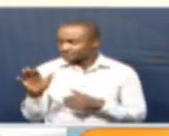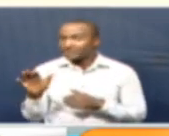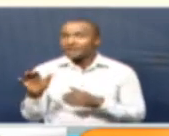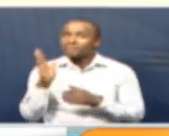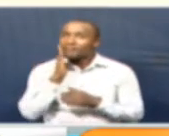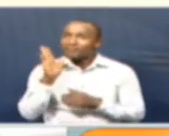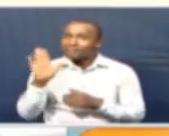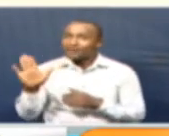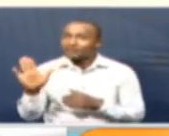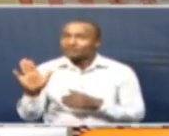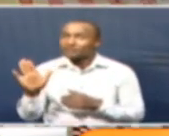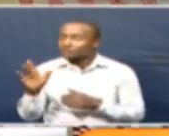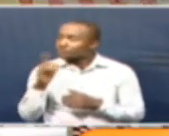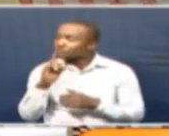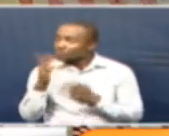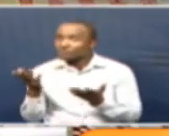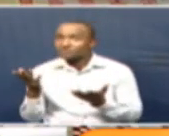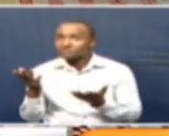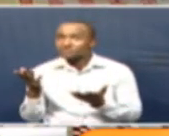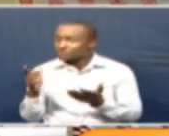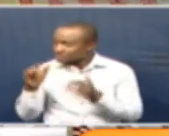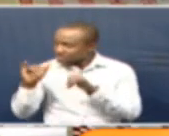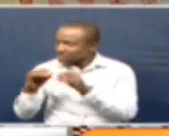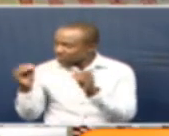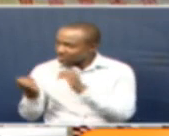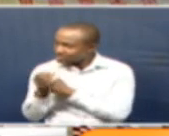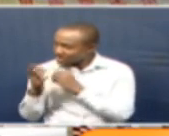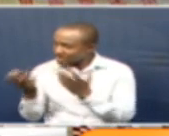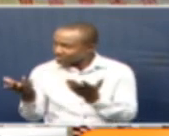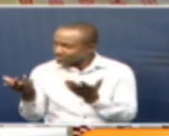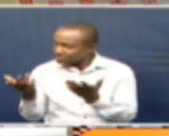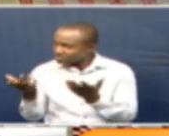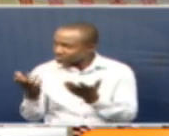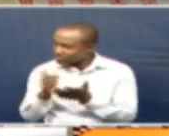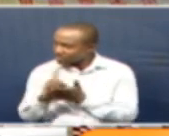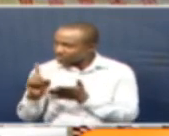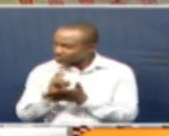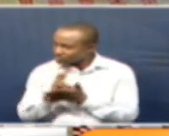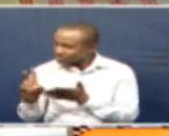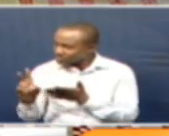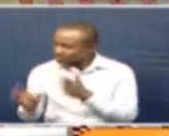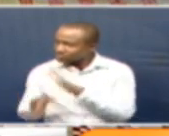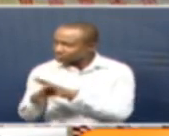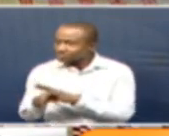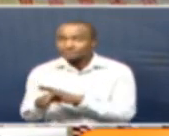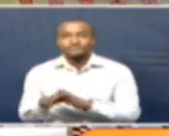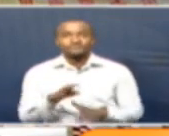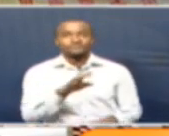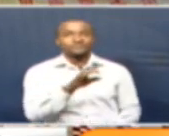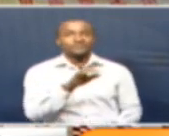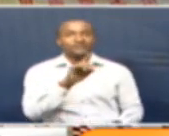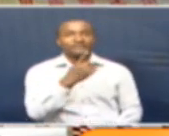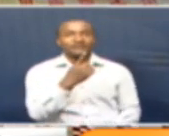Ni mamako unamwambiaje mama umekaa zaidi ya wiki mbili, sasa wakati umefika uende nyumbani? Kwanza kabla hajakuja.